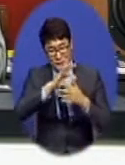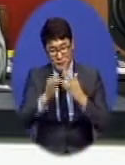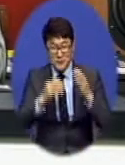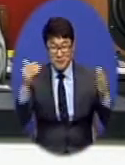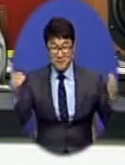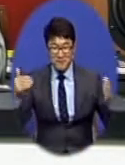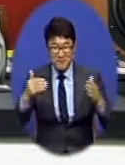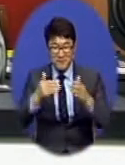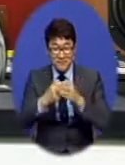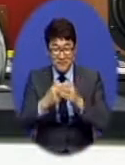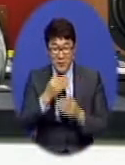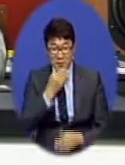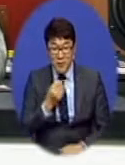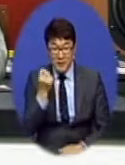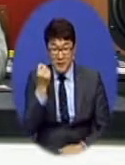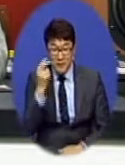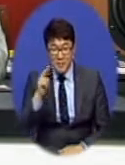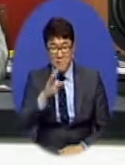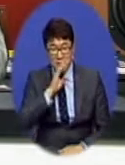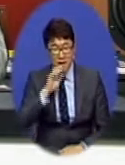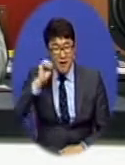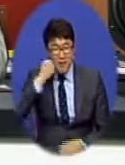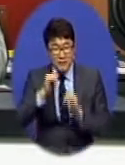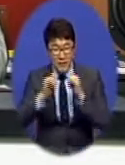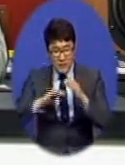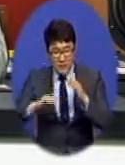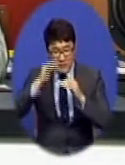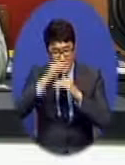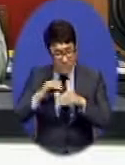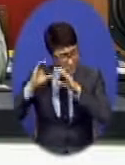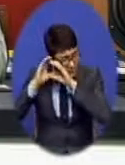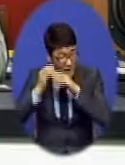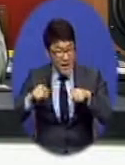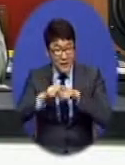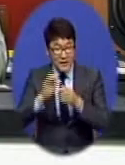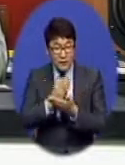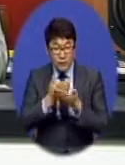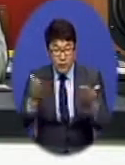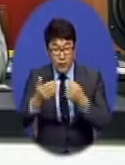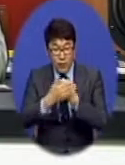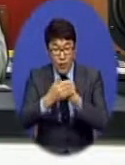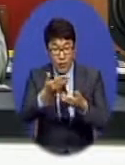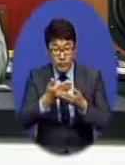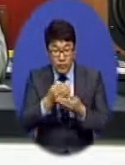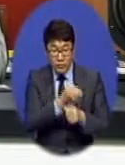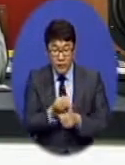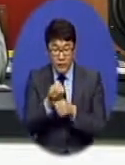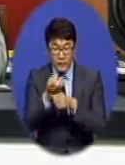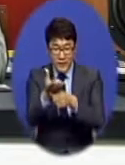순서는 여기까지입니다. 저희 복지TV는 많은 소외된 가정들의 이야기를 함께 나누고 도움의